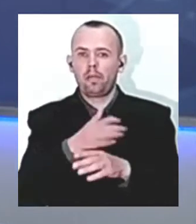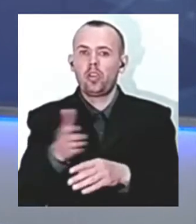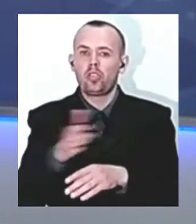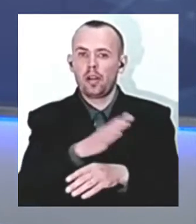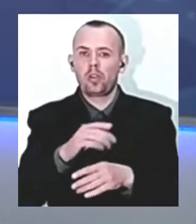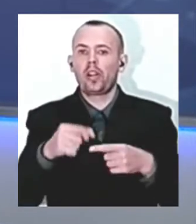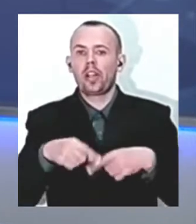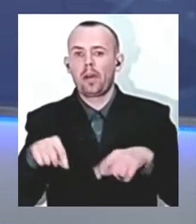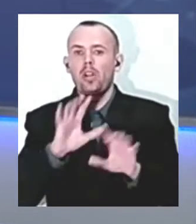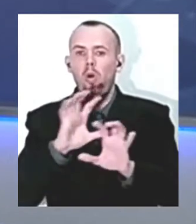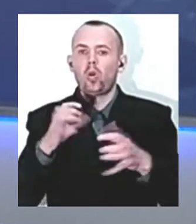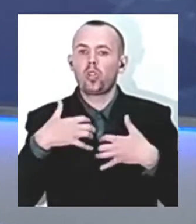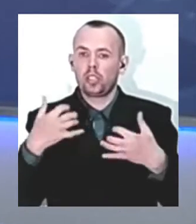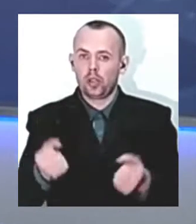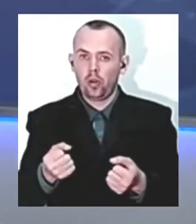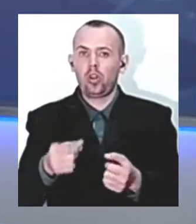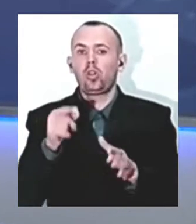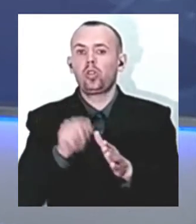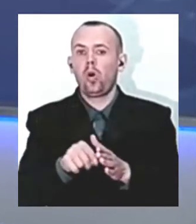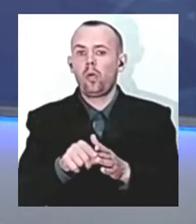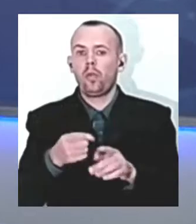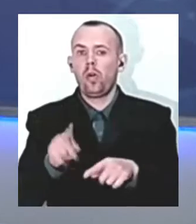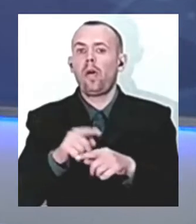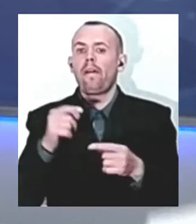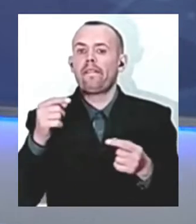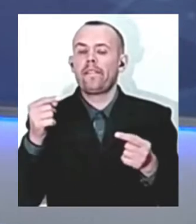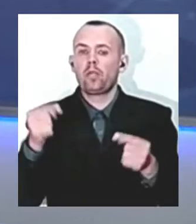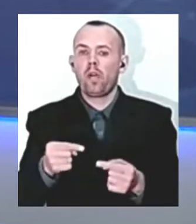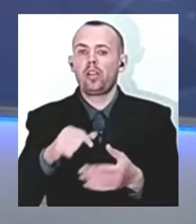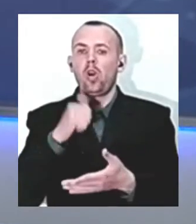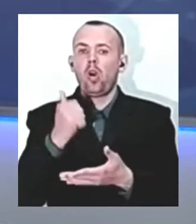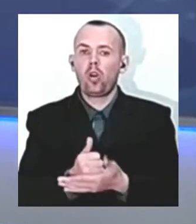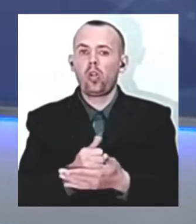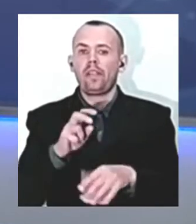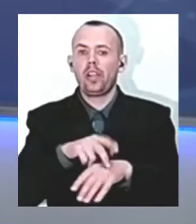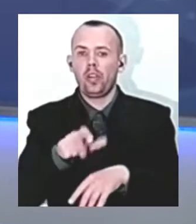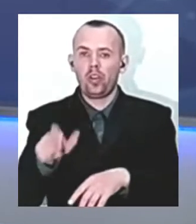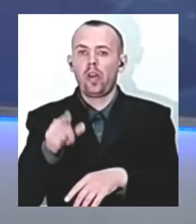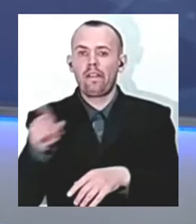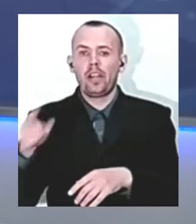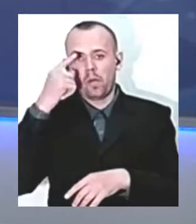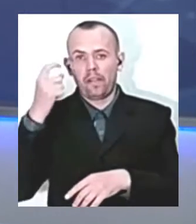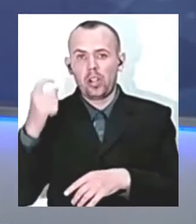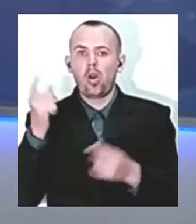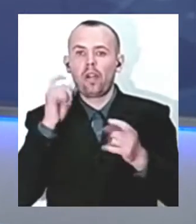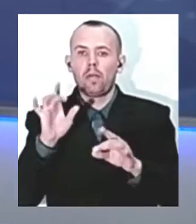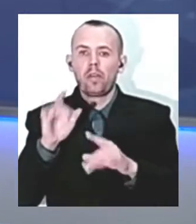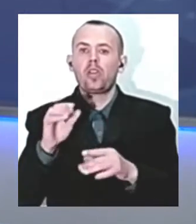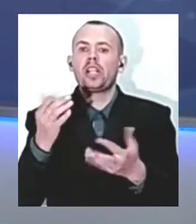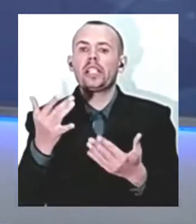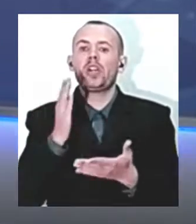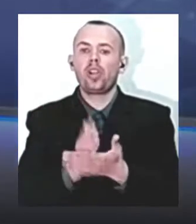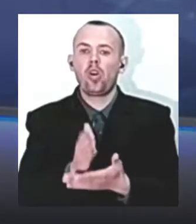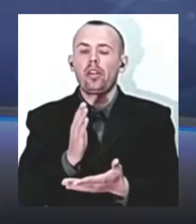охорони здоров'я. Тому, відповідно, головні лікарі їм повідомляють інформацію, скільки є наявного